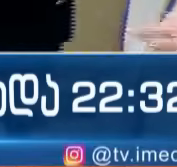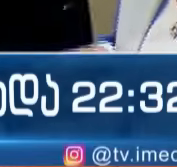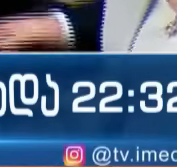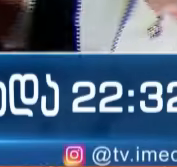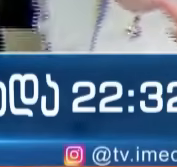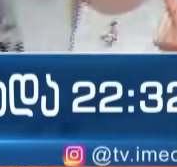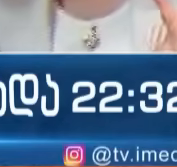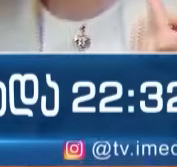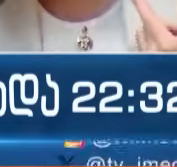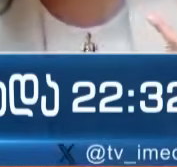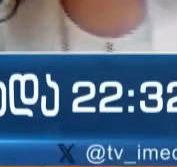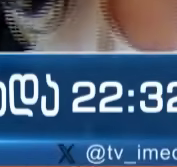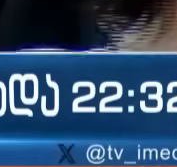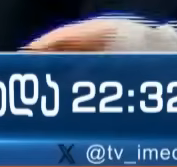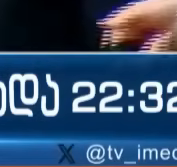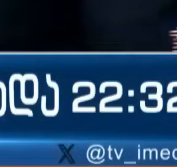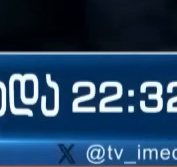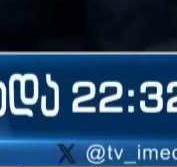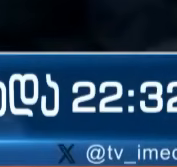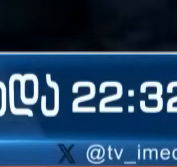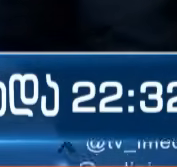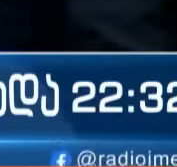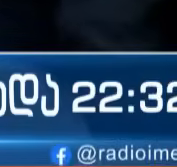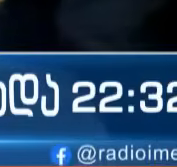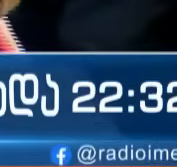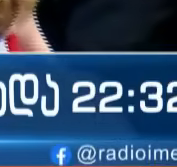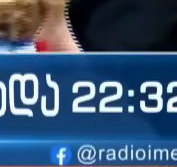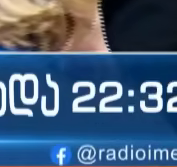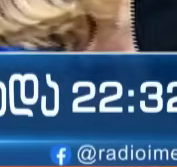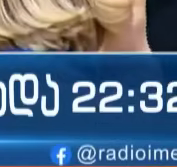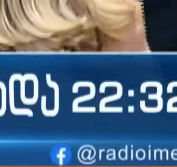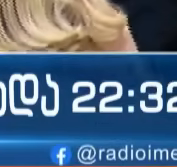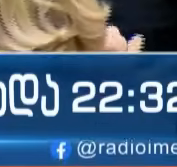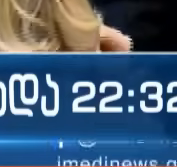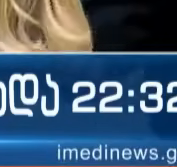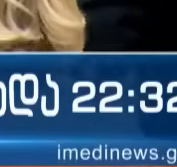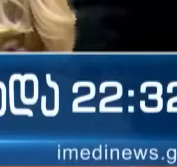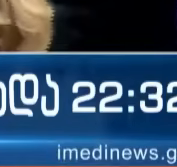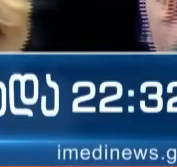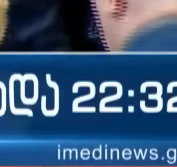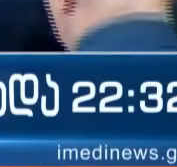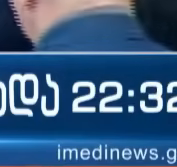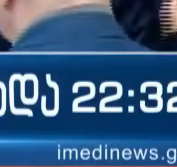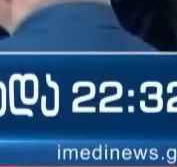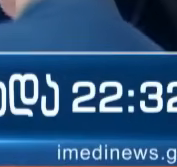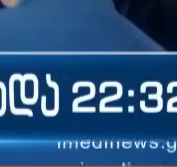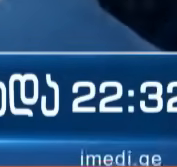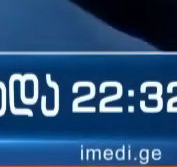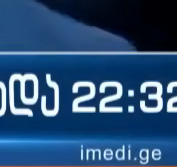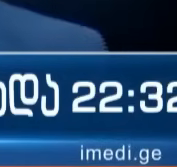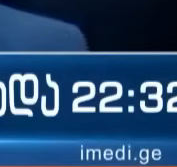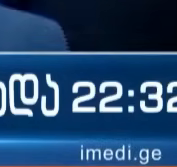Mașase 84 მომხრე 10 წინააღმდეგი Irakli Kobakhidze საქართველოს ახალი პრემიერ-მინისტრია პარლამენტმა Kobakhidzis ministra kabinets